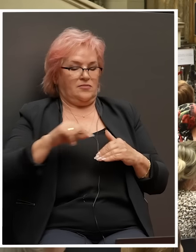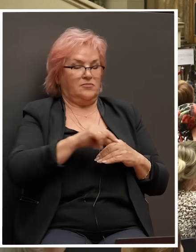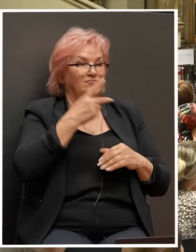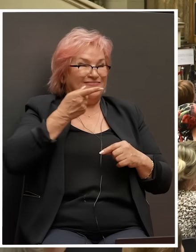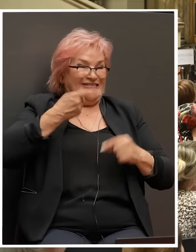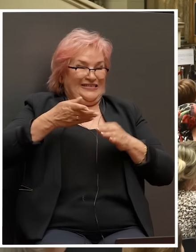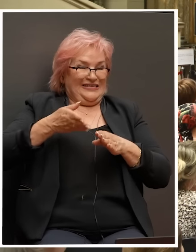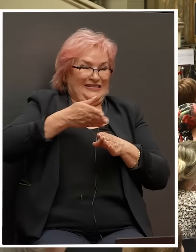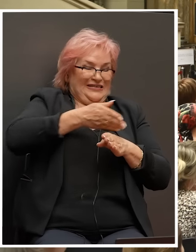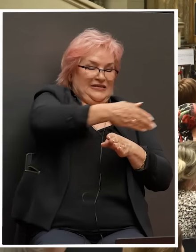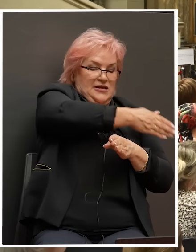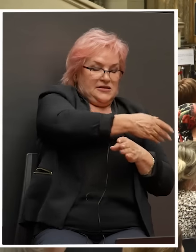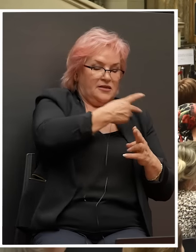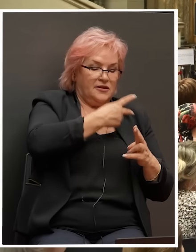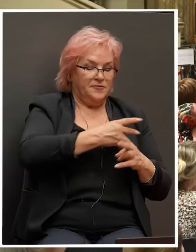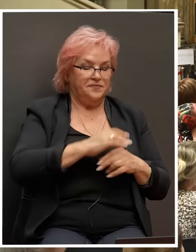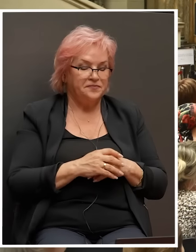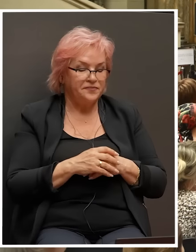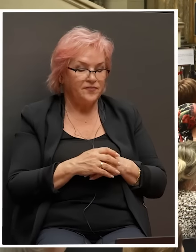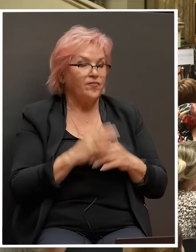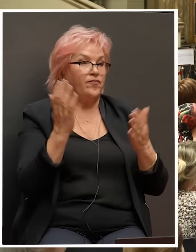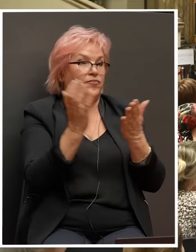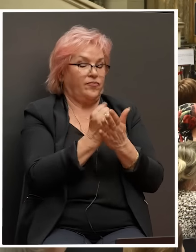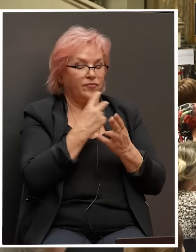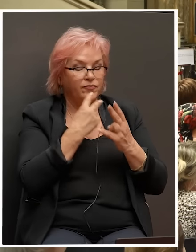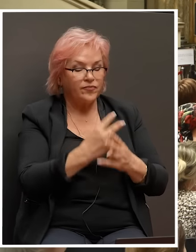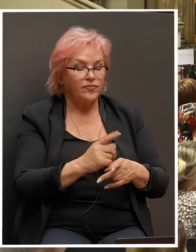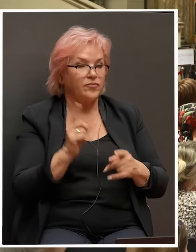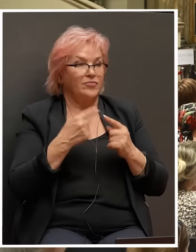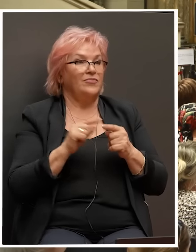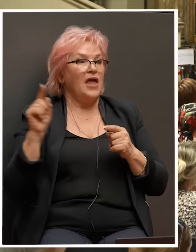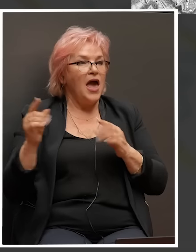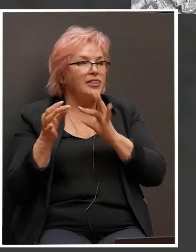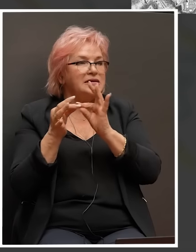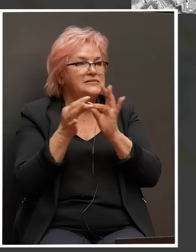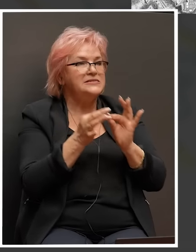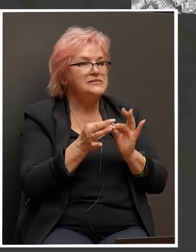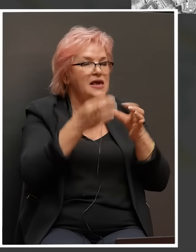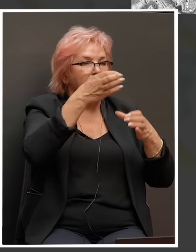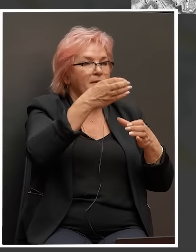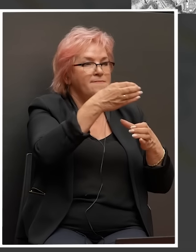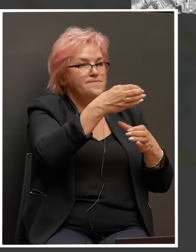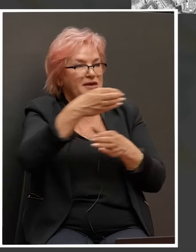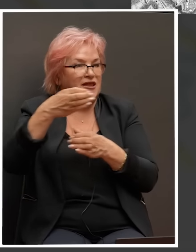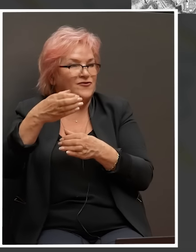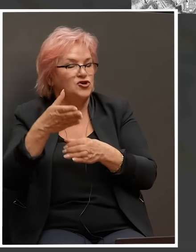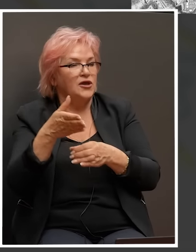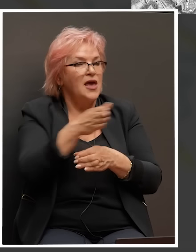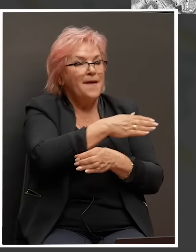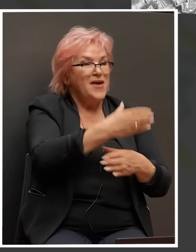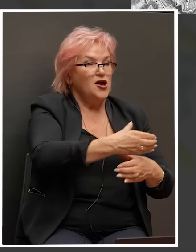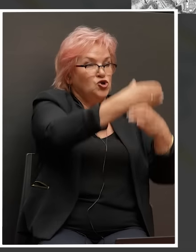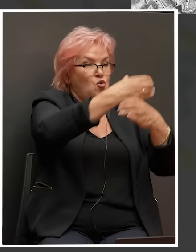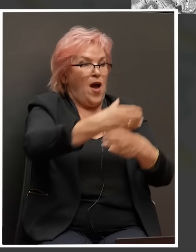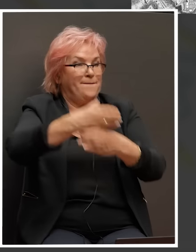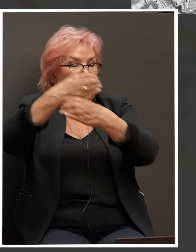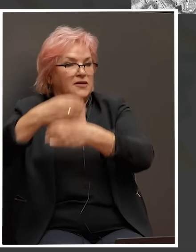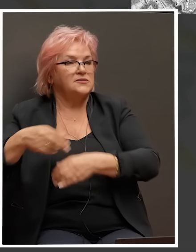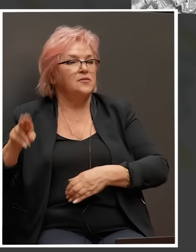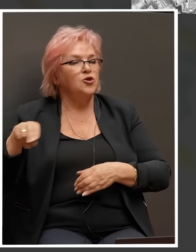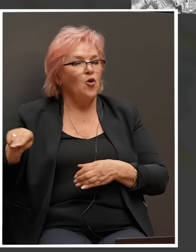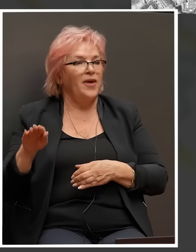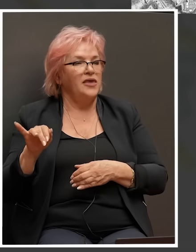вернемся чуть-чуть назад, мы с вами увидим, что эта система передвижения между обелисками